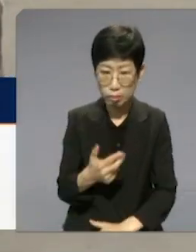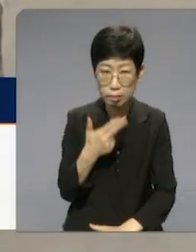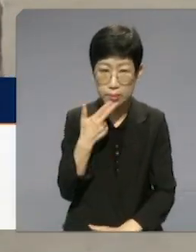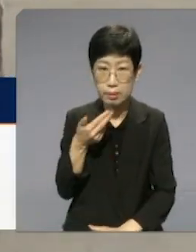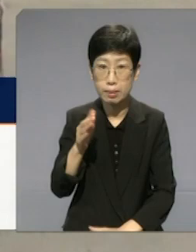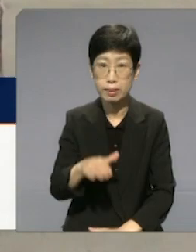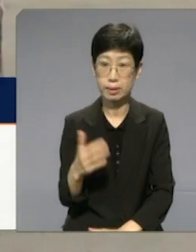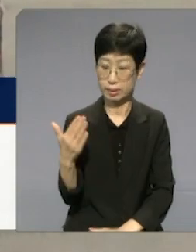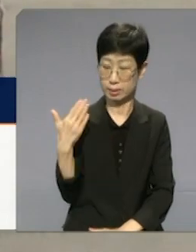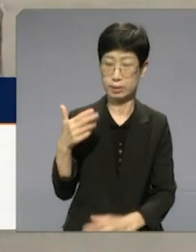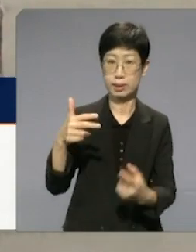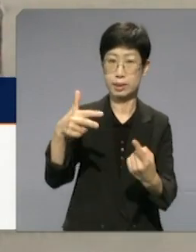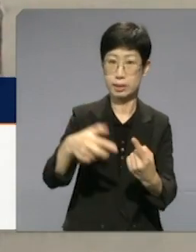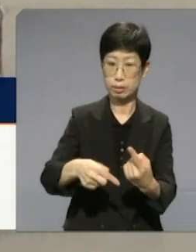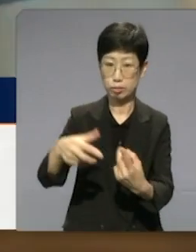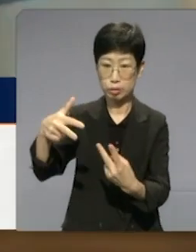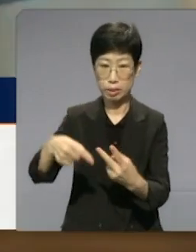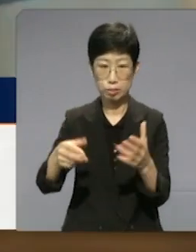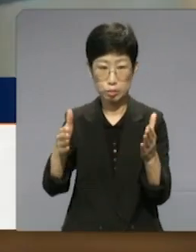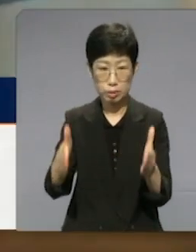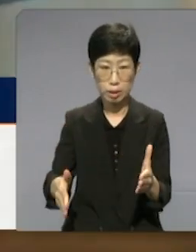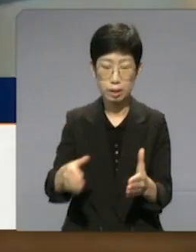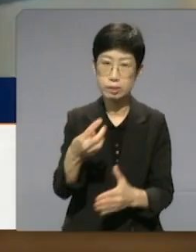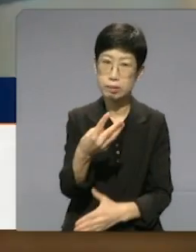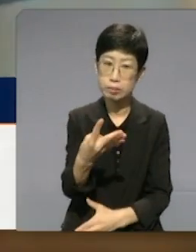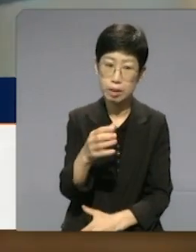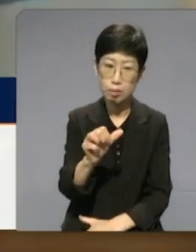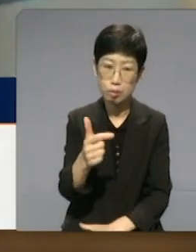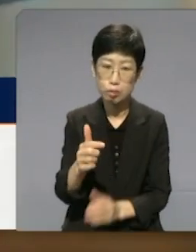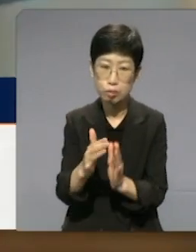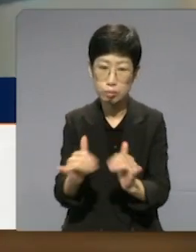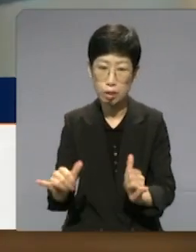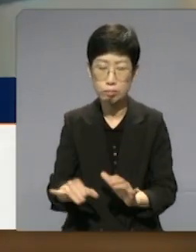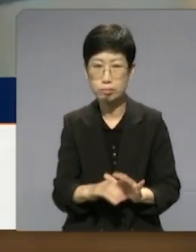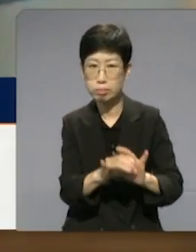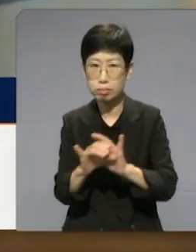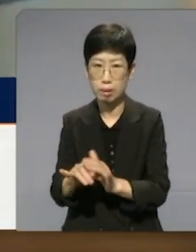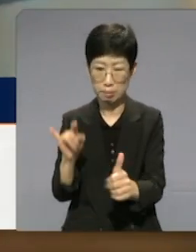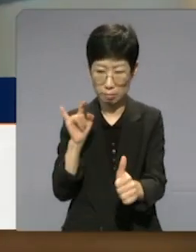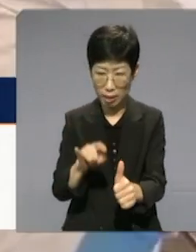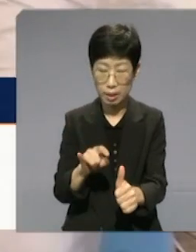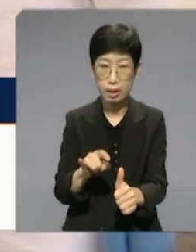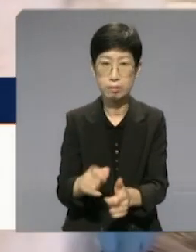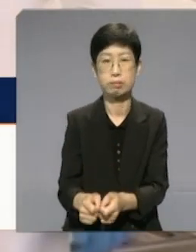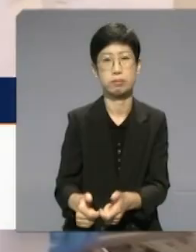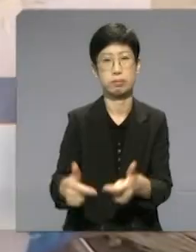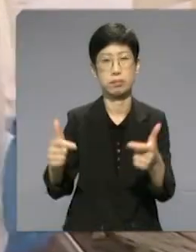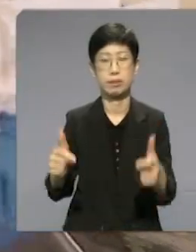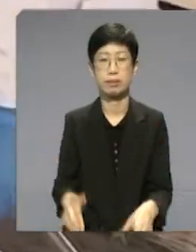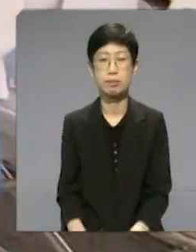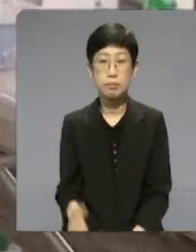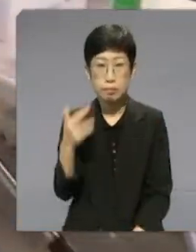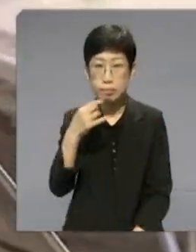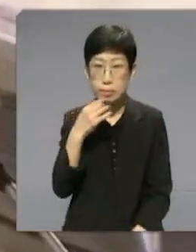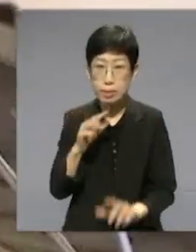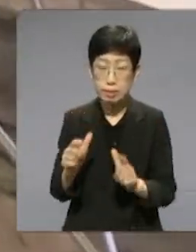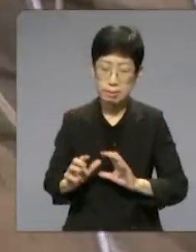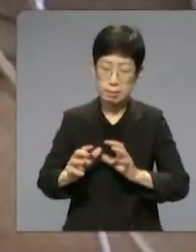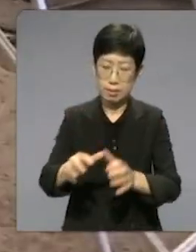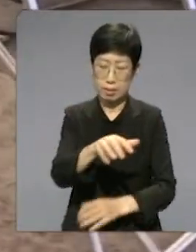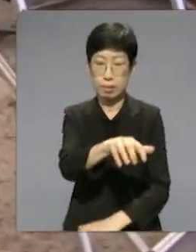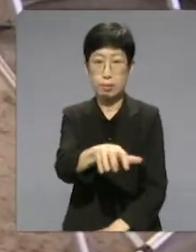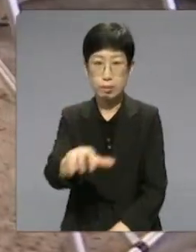you know, one to two weeks, we see three, four, five, six COVID positive cases coming in. 미국뿐 아니라 세계